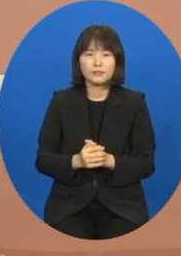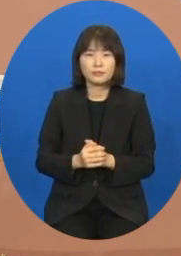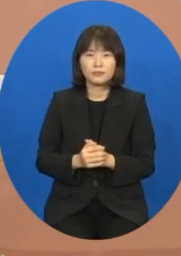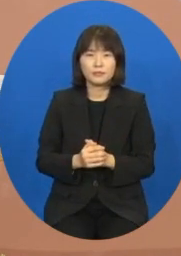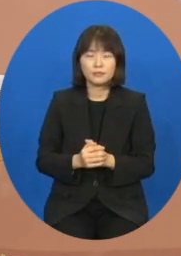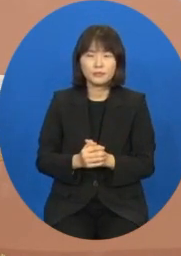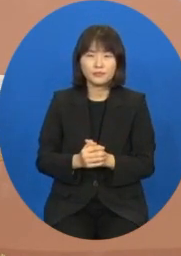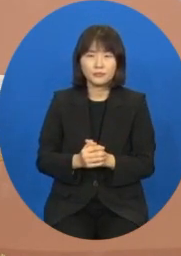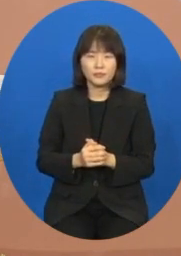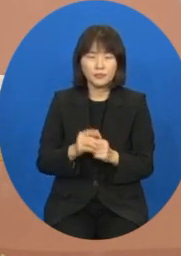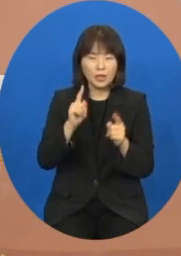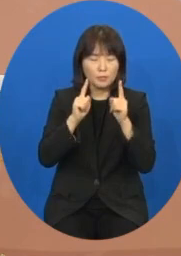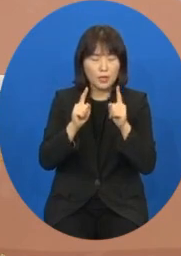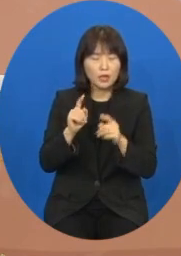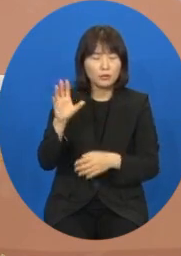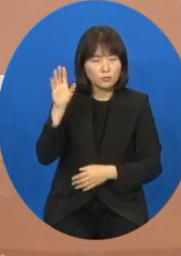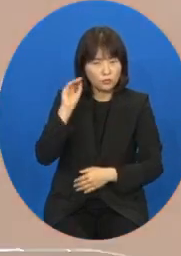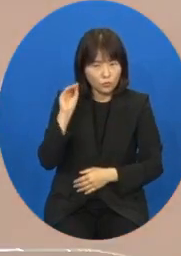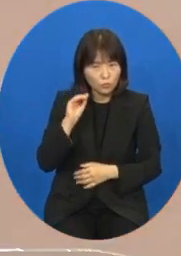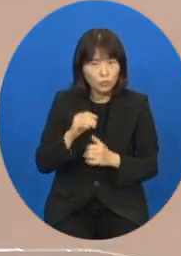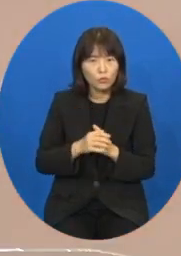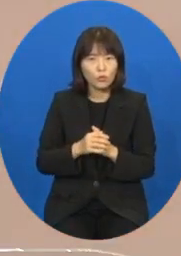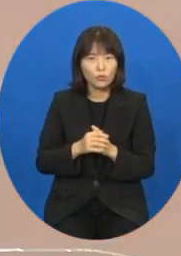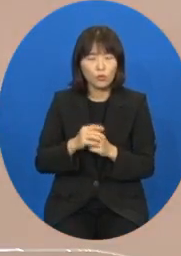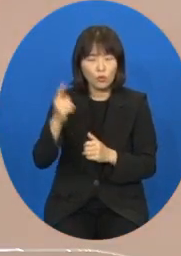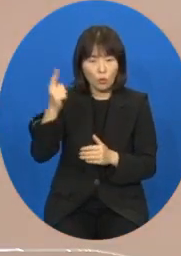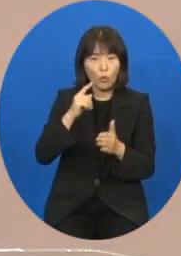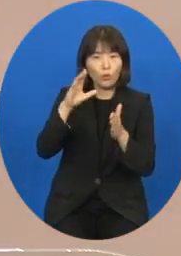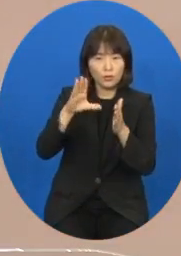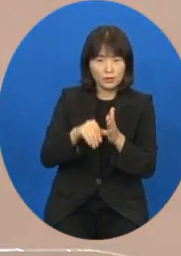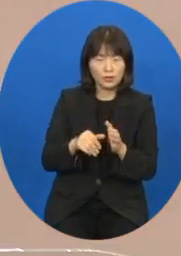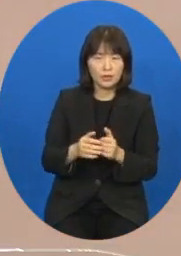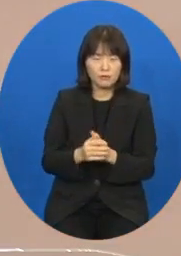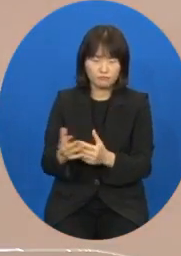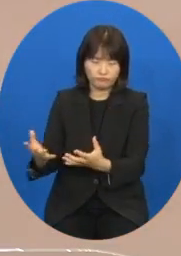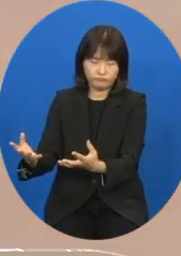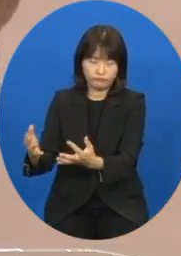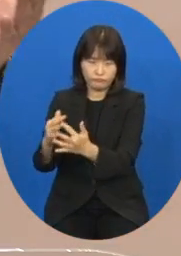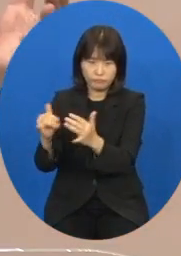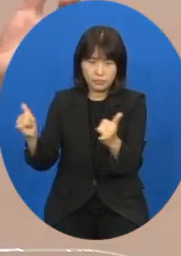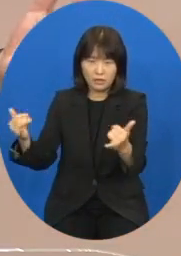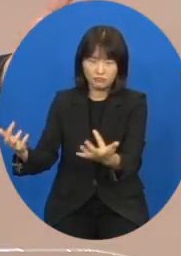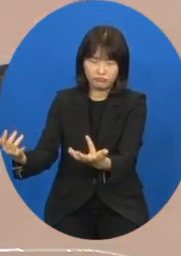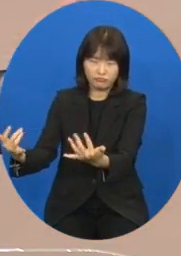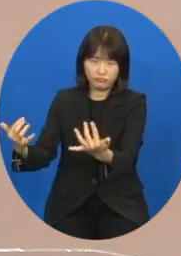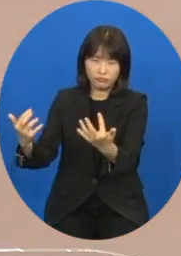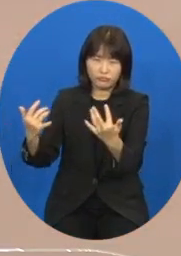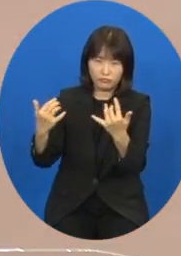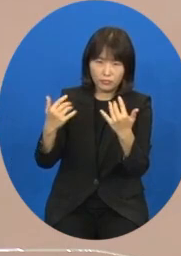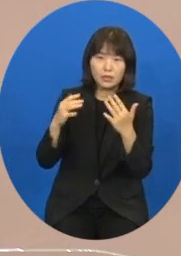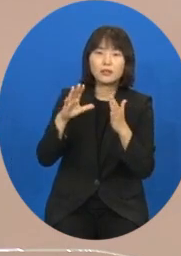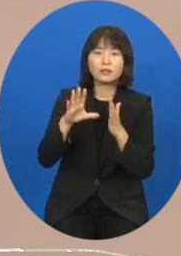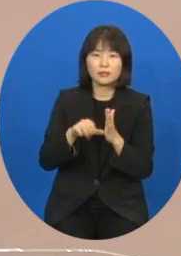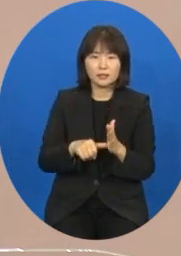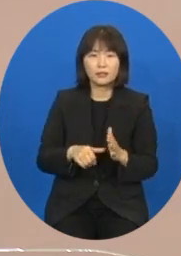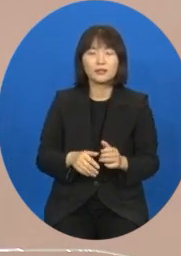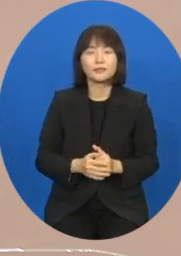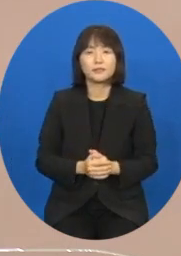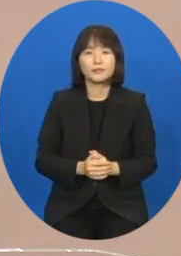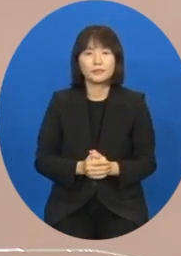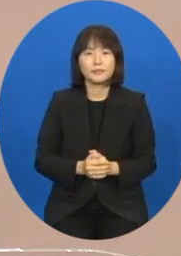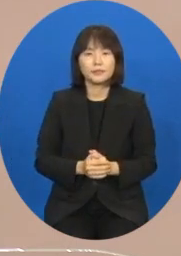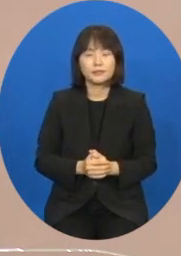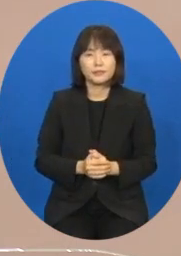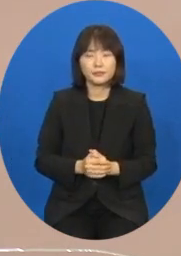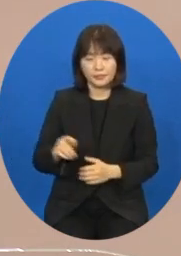천국 복음을 들으려고 올 때 엄청나게 많은 사람이 들판으로 나오는데